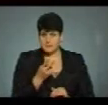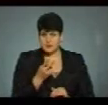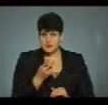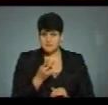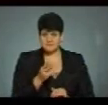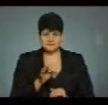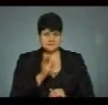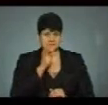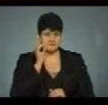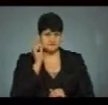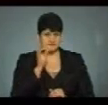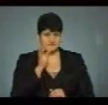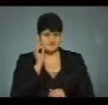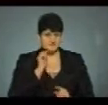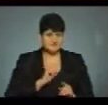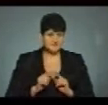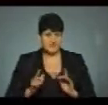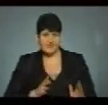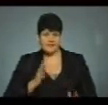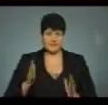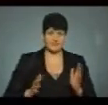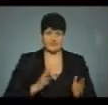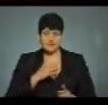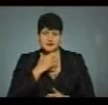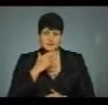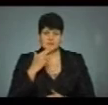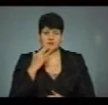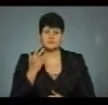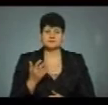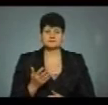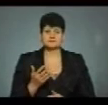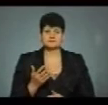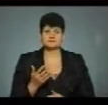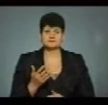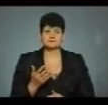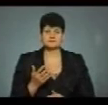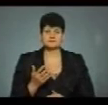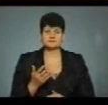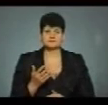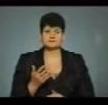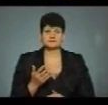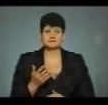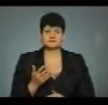Кмітливість, хитрість, енергії багато, слизерин.